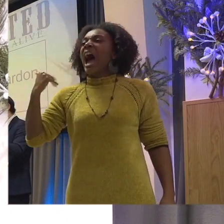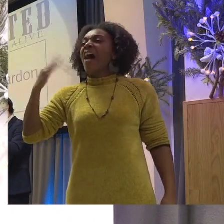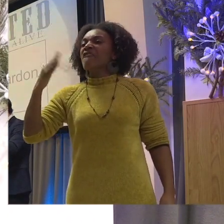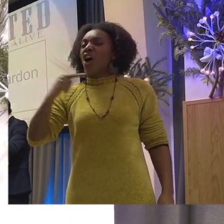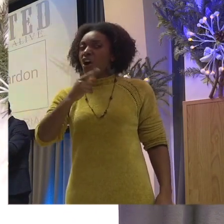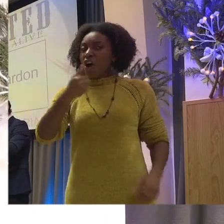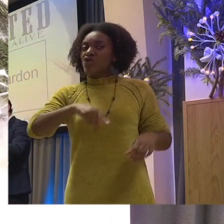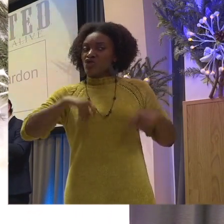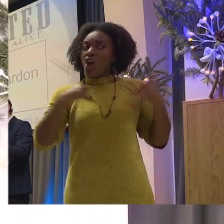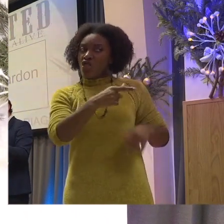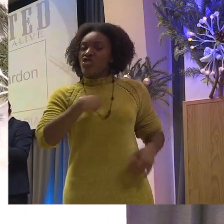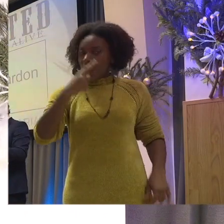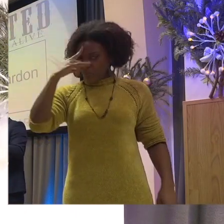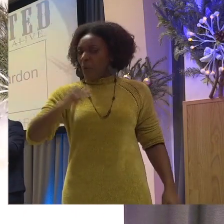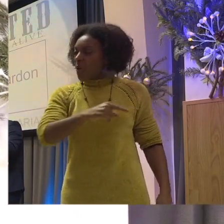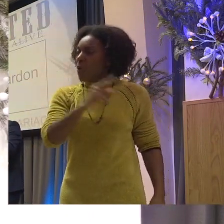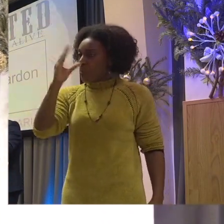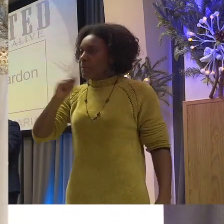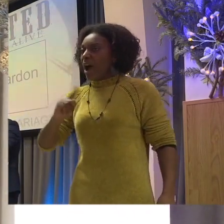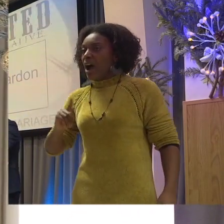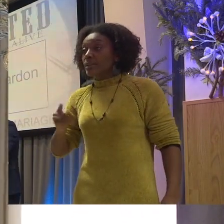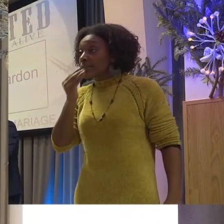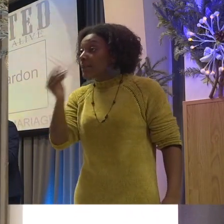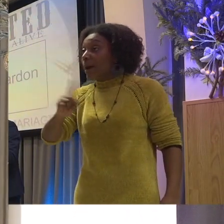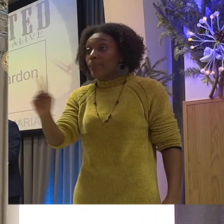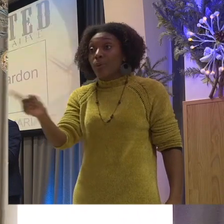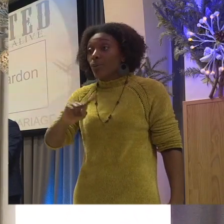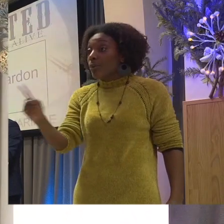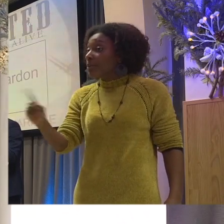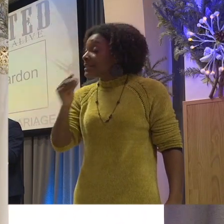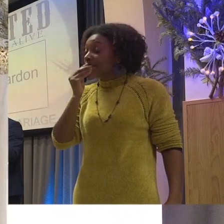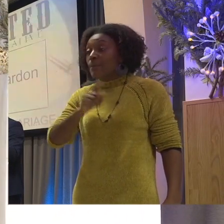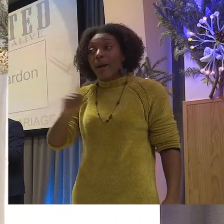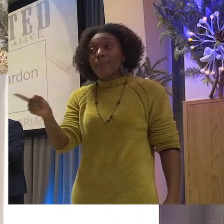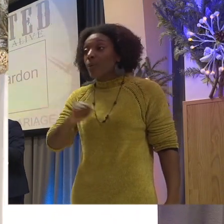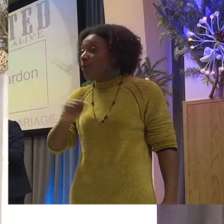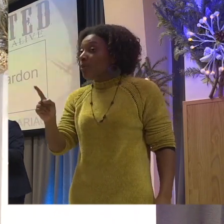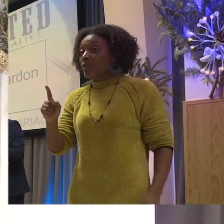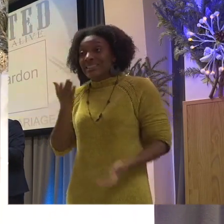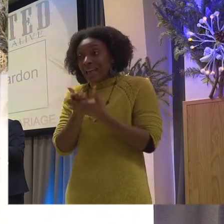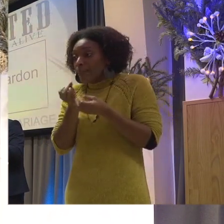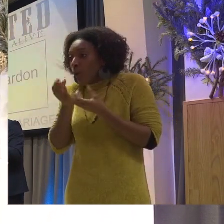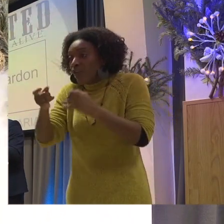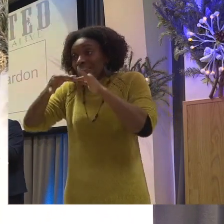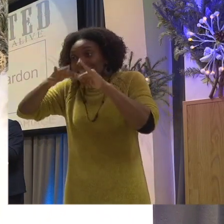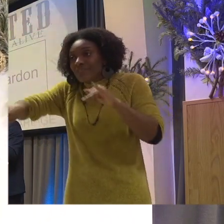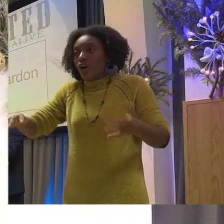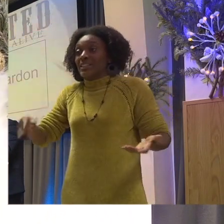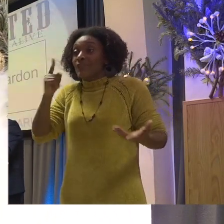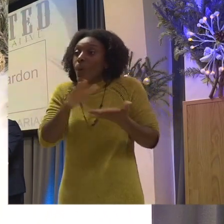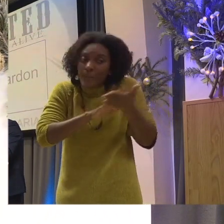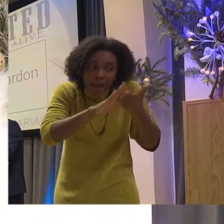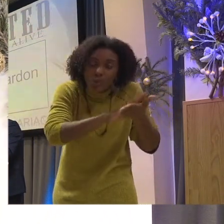tu as fait quelque chose de mal, ou si toi, femme, tu as fait quelque chose de mal et que tu demandes pardon à ton conjoint, pardonnez-vous réciproquement. Et c'est comme ça que votre